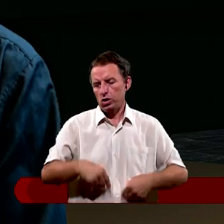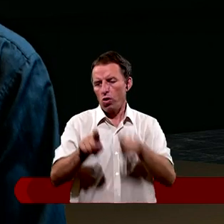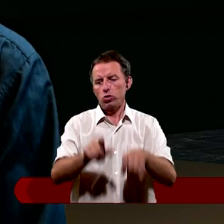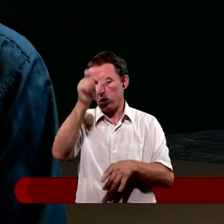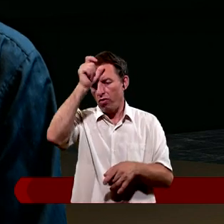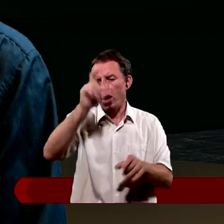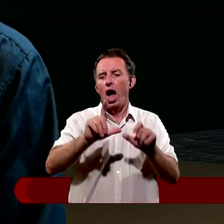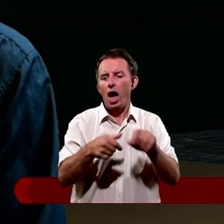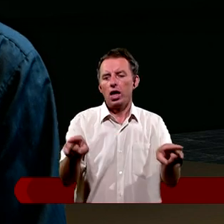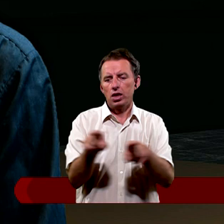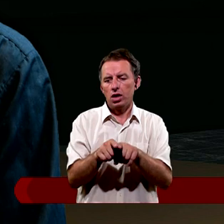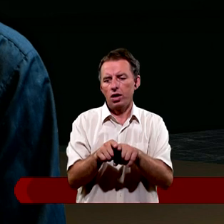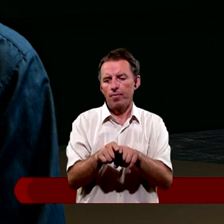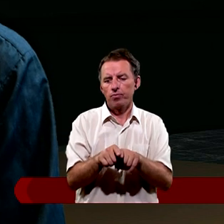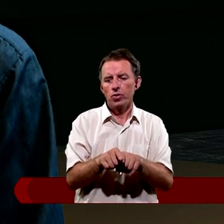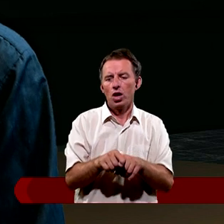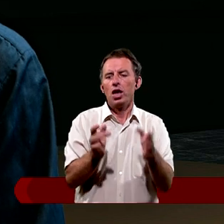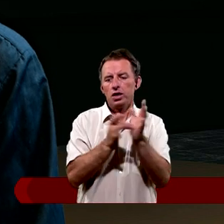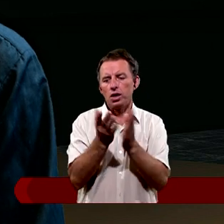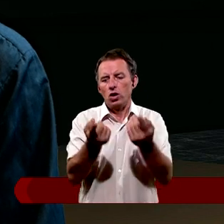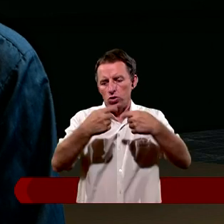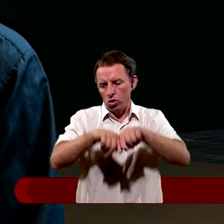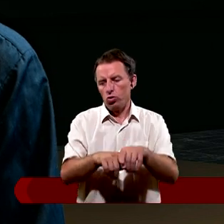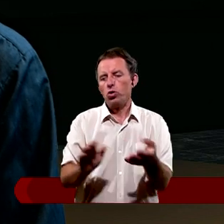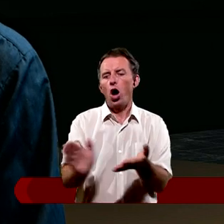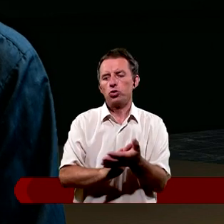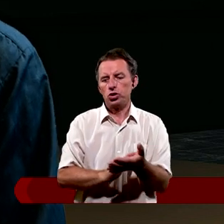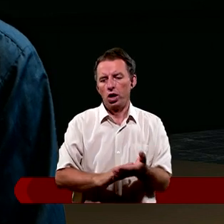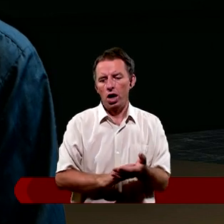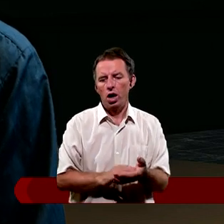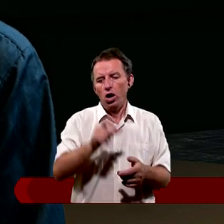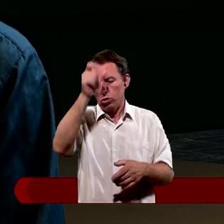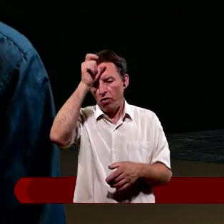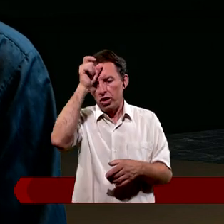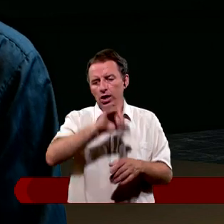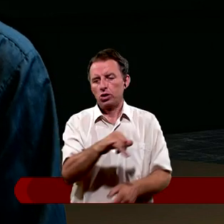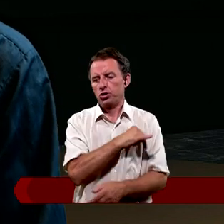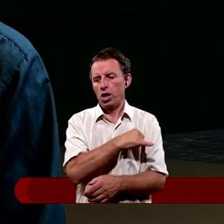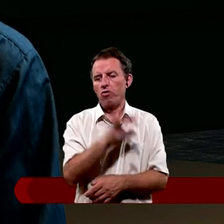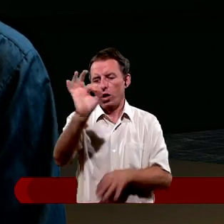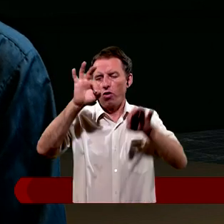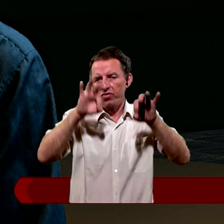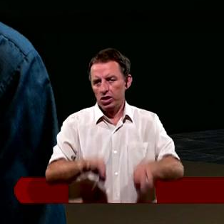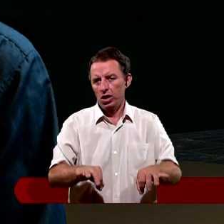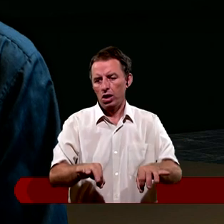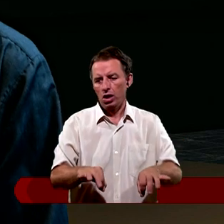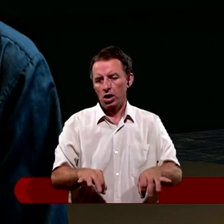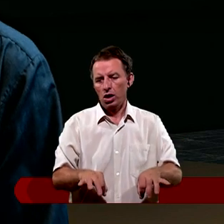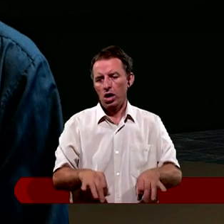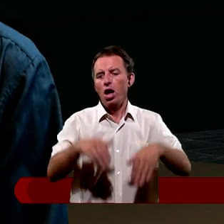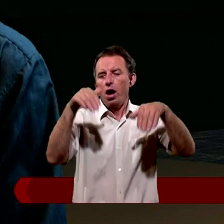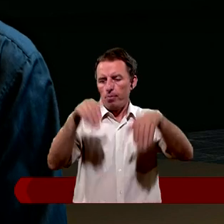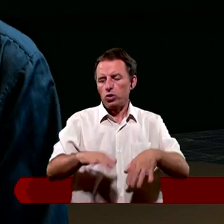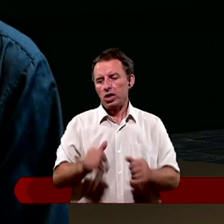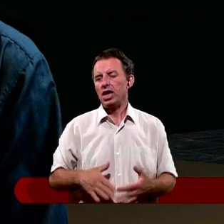naturę człowieka. Tam jest ta historia, kiedy Pan Jezus dokonuje oczyszczenia tego człowieka z jego grzechów, z jego winy. Jakby nie wie,